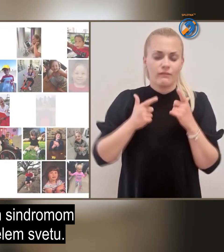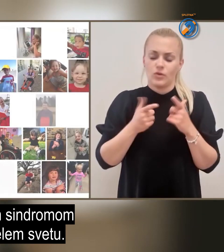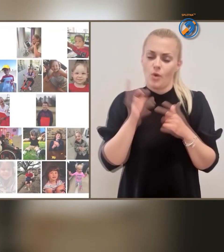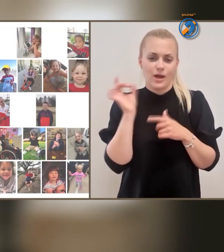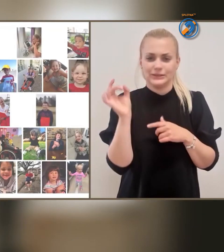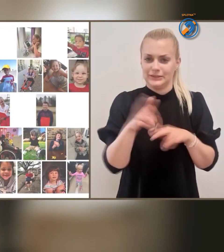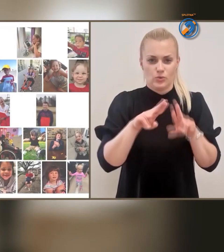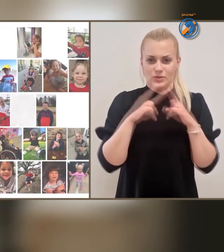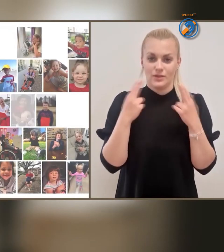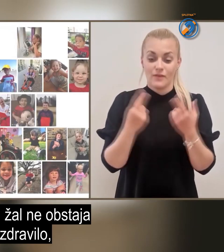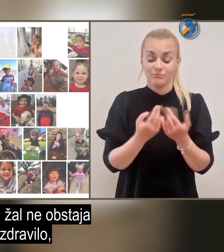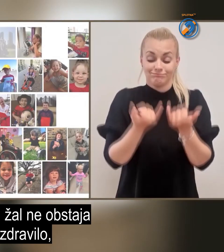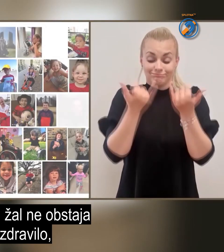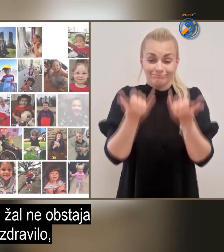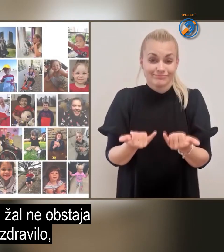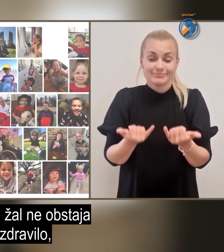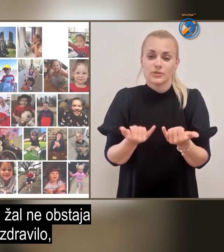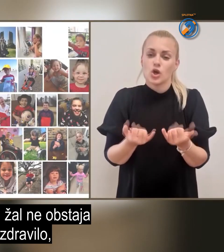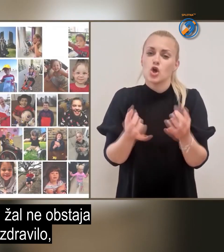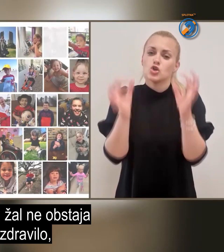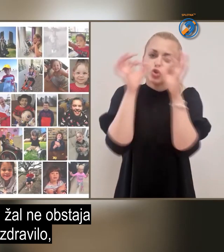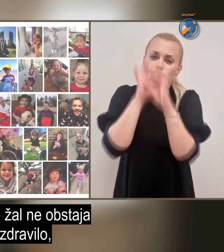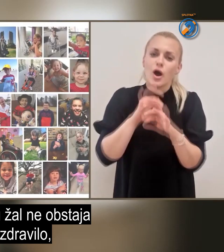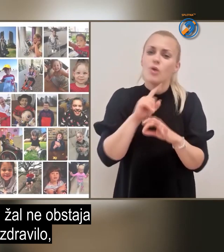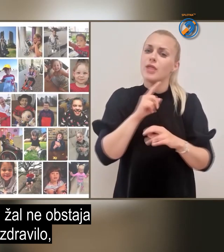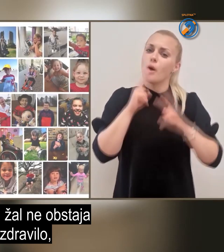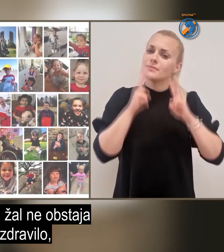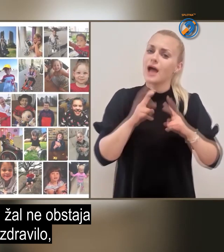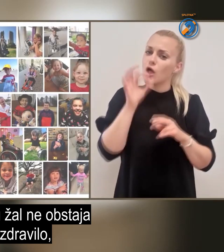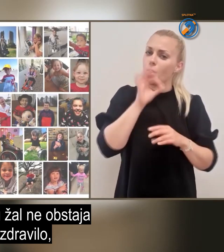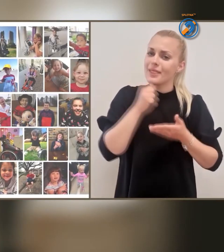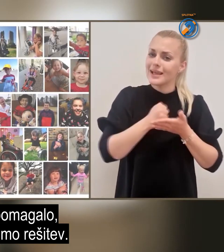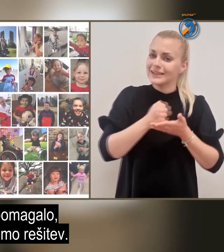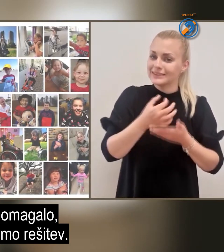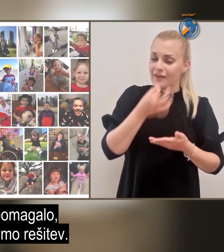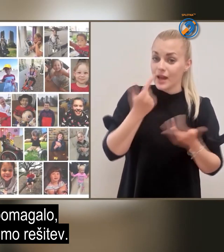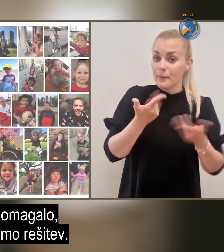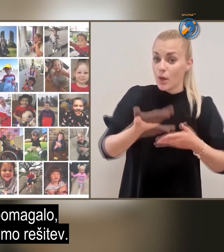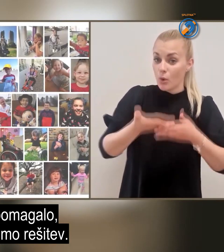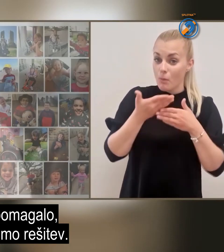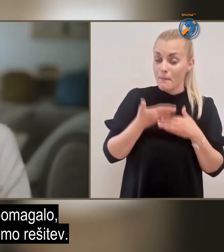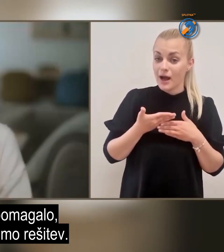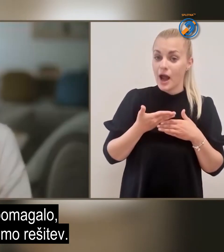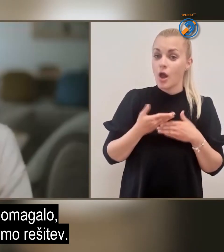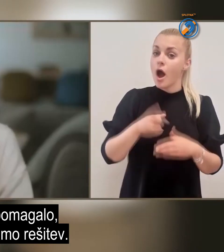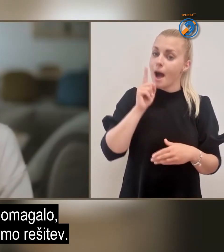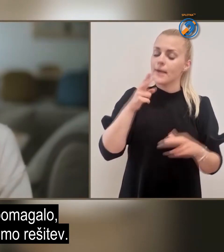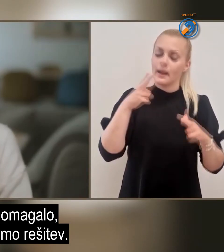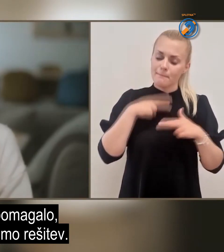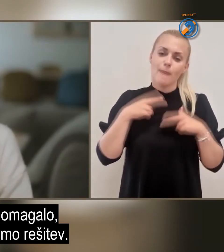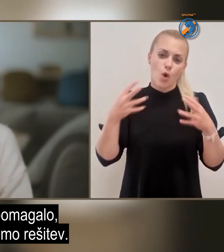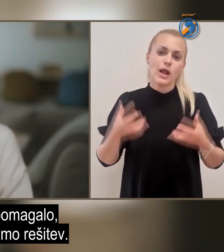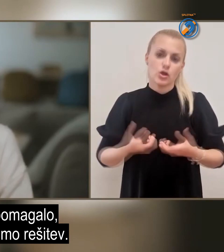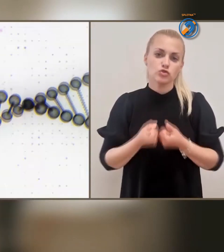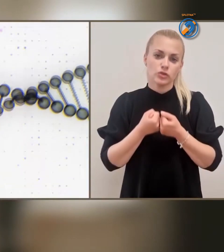svetu. V tem trenutku žal ne obstaja nobenega zdravila, katero bi jim pomagalo, ampak